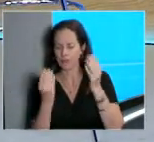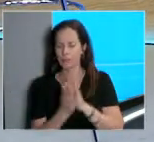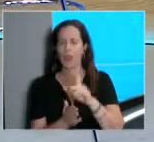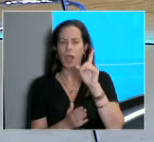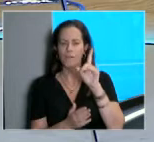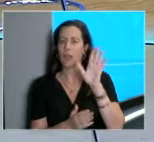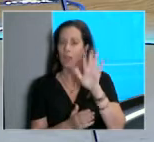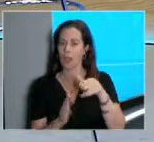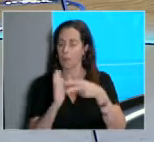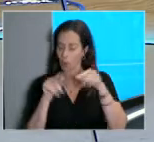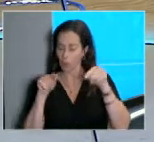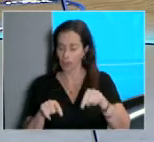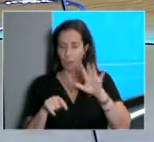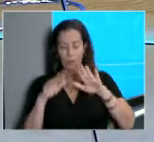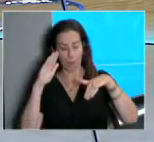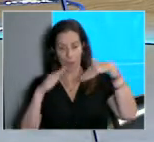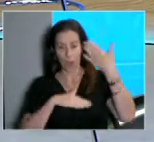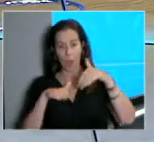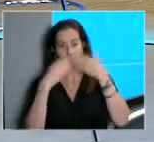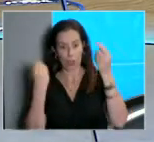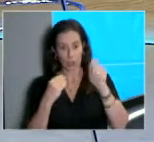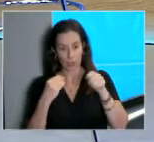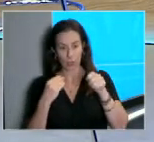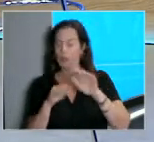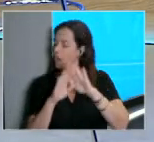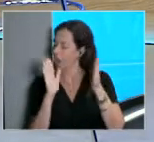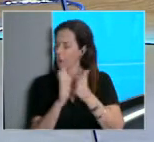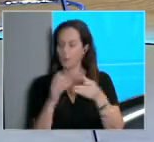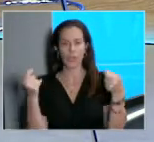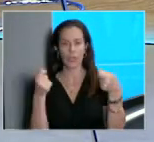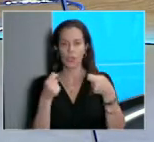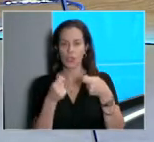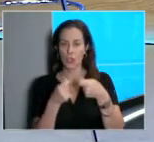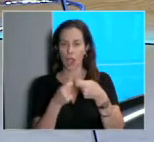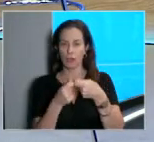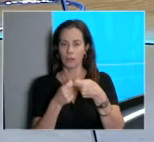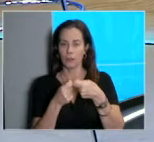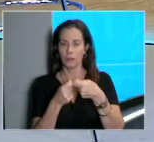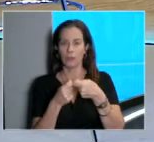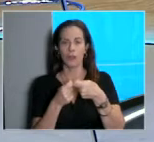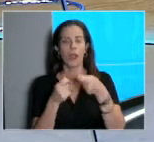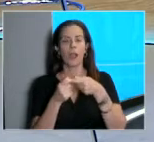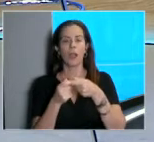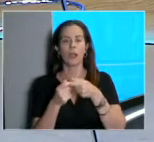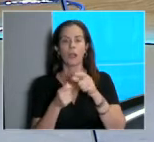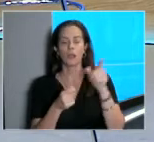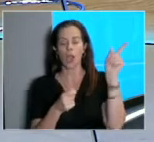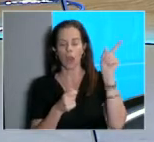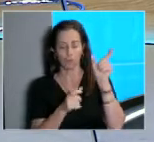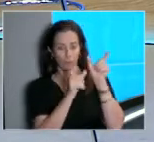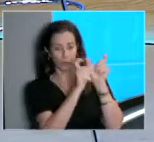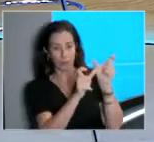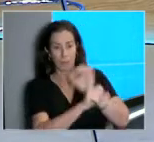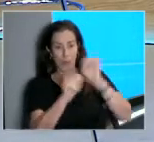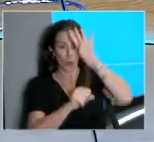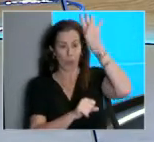אבל גם התוכנית הזאת וגם זו שתבוא אחרי הבוקר טוב כנסת, הכל בסימן הסיכול הגדול של הפיגוע האיראני שתוכנן